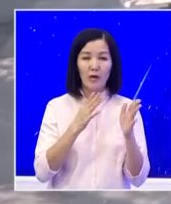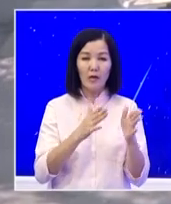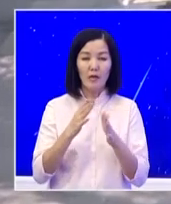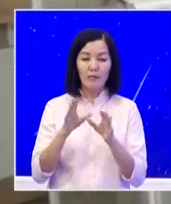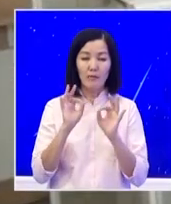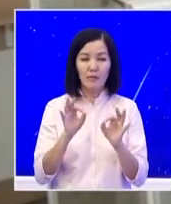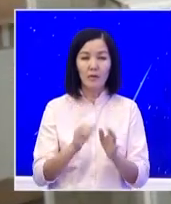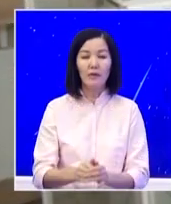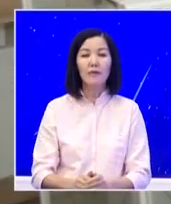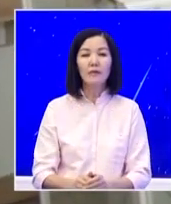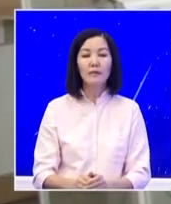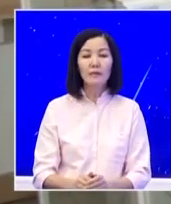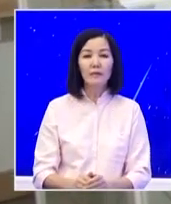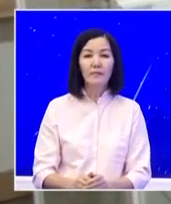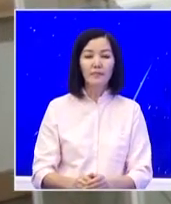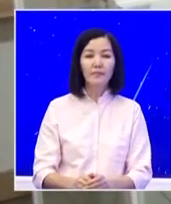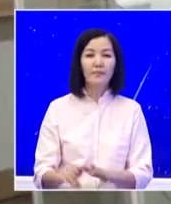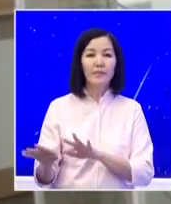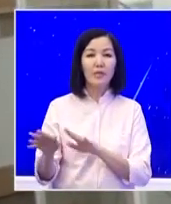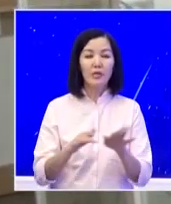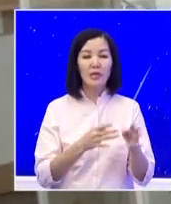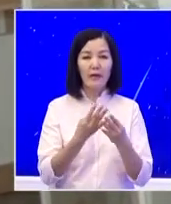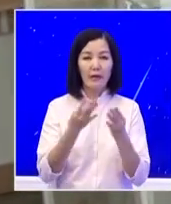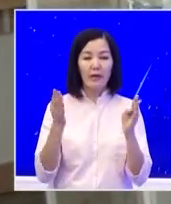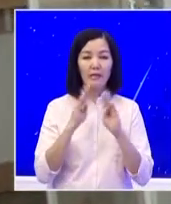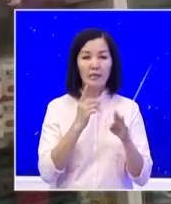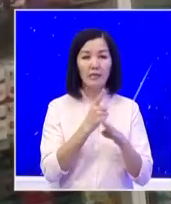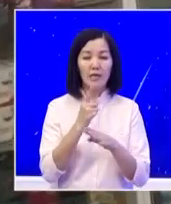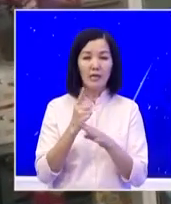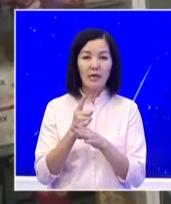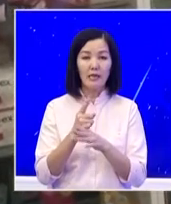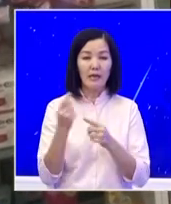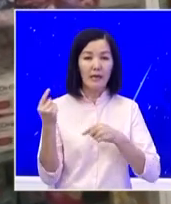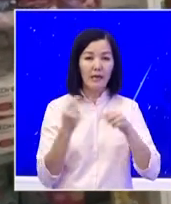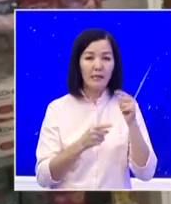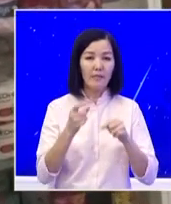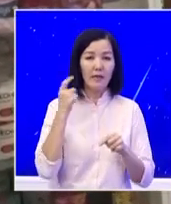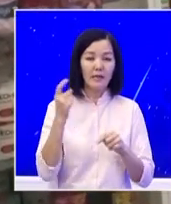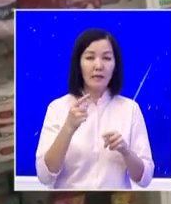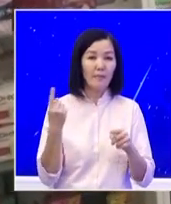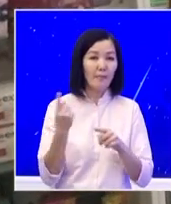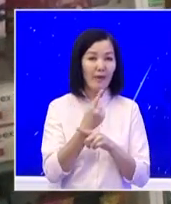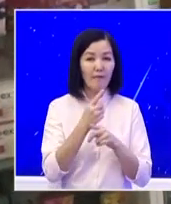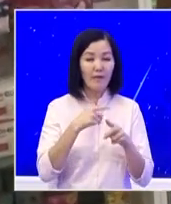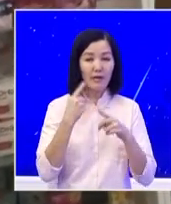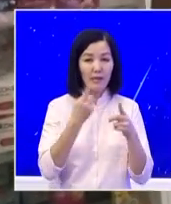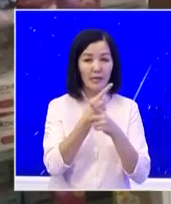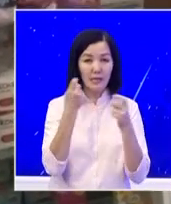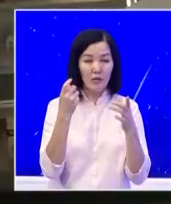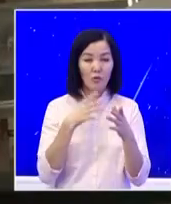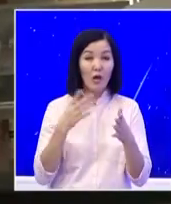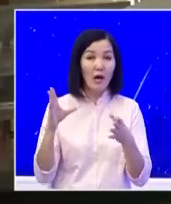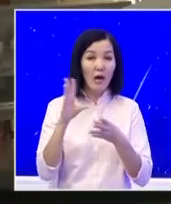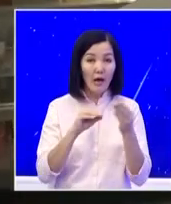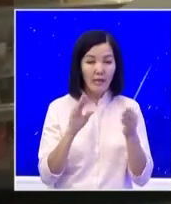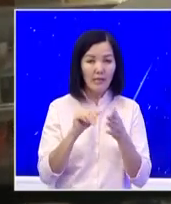келтірдік. Карантиндік шаралар мен санитарлық талаптарды сақтамаған кәсіп иелеріне бірінші рет ескерту беріледі. Сол іс-әрекеті